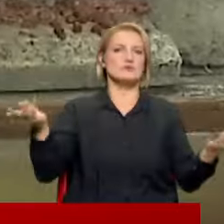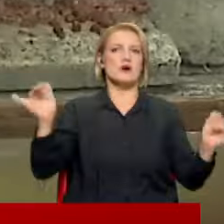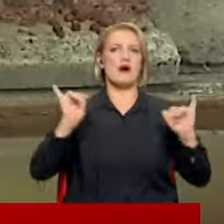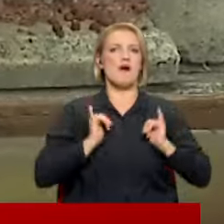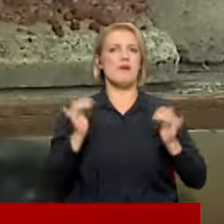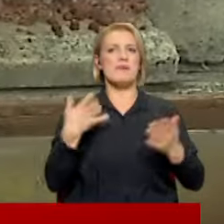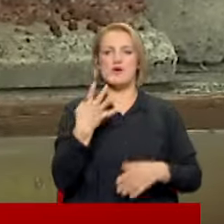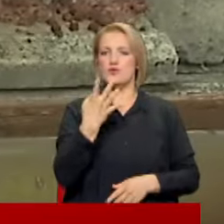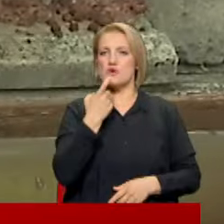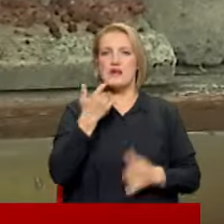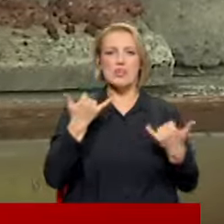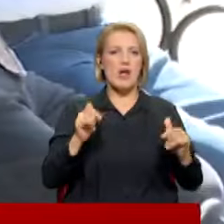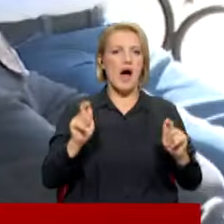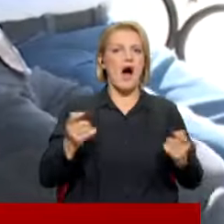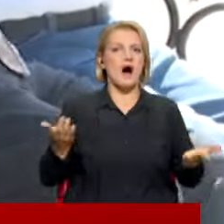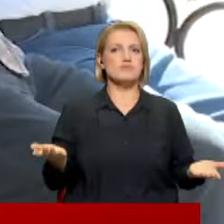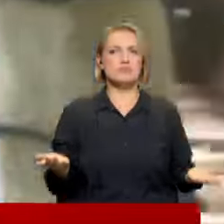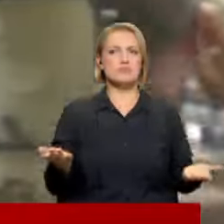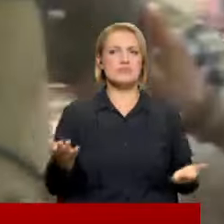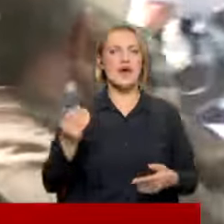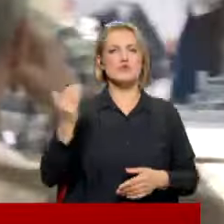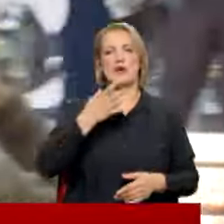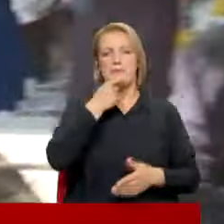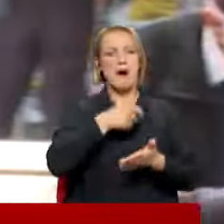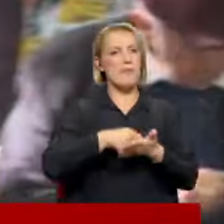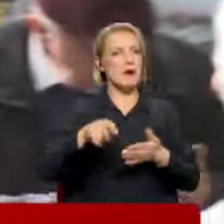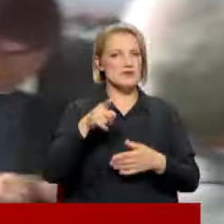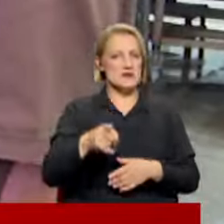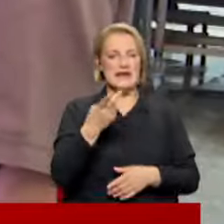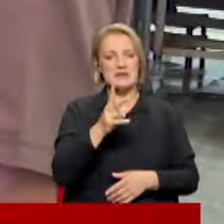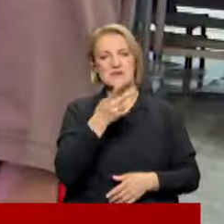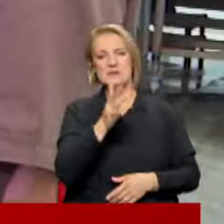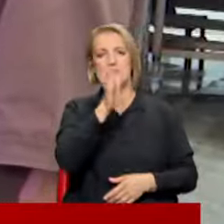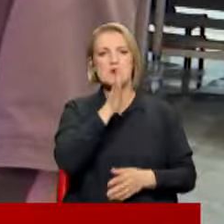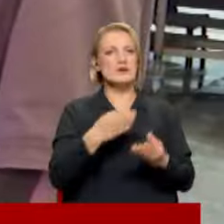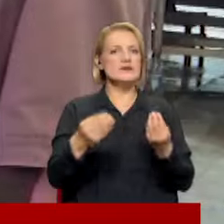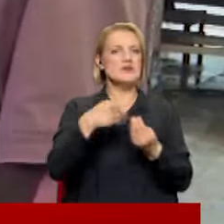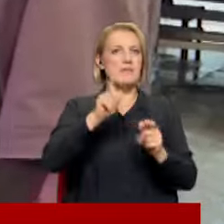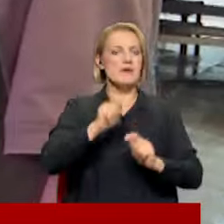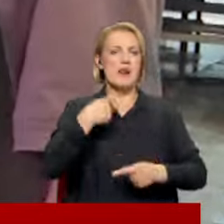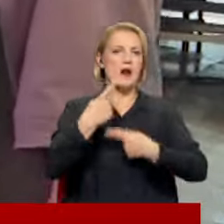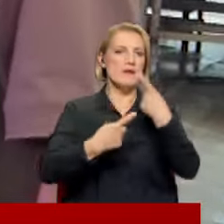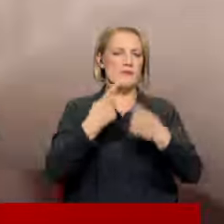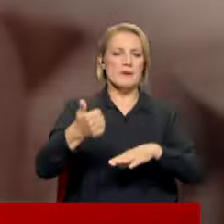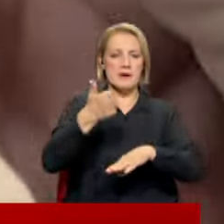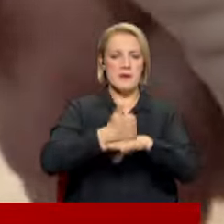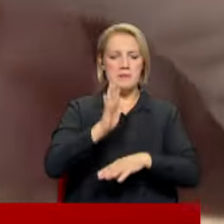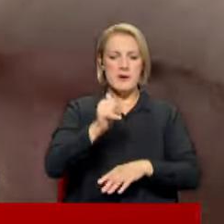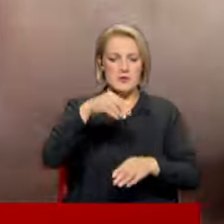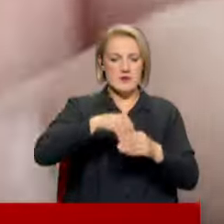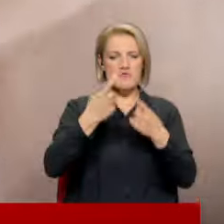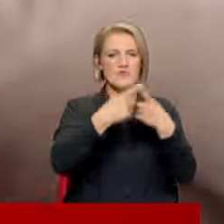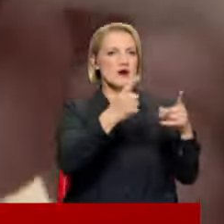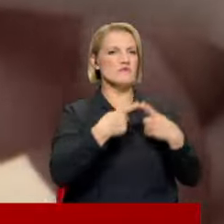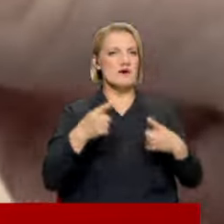Ben 4 senedir tatil yüzü görmüyorum. En düşük emekli aylığına 2000 ya da 2500 lira artış yapılacağı iddiası iktidarın 5 gün içinde